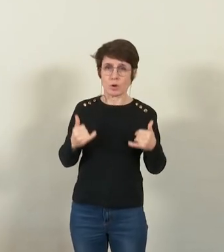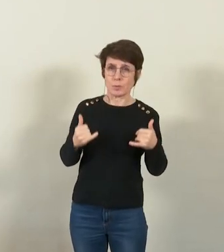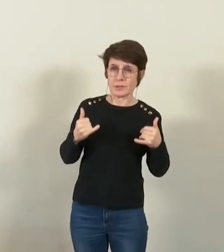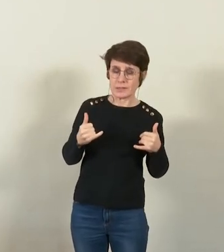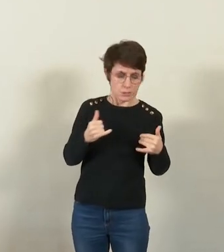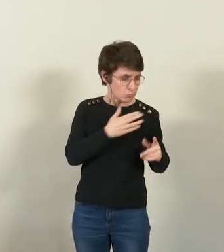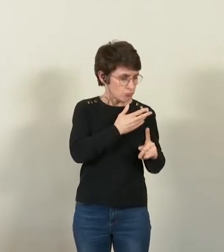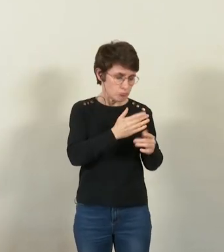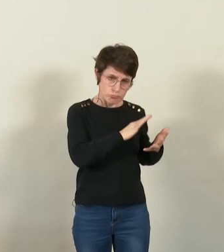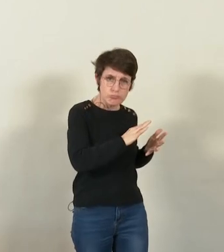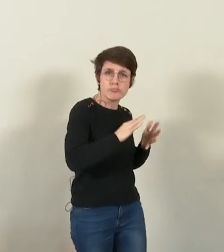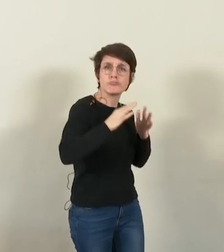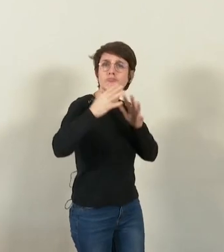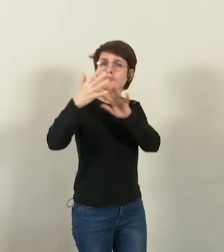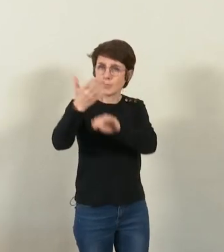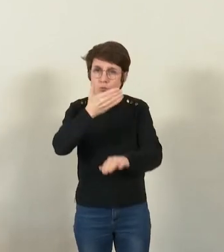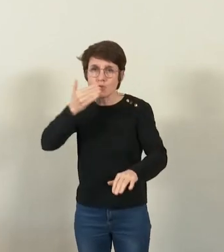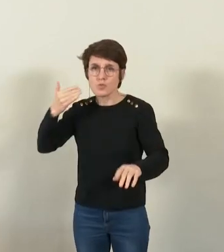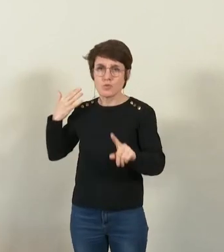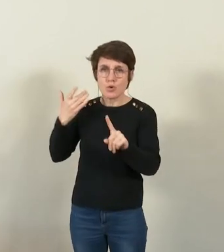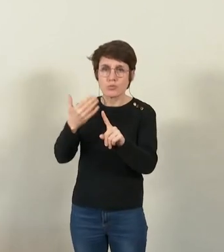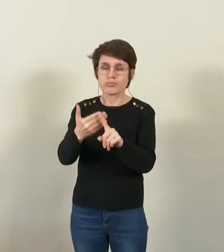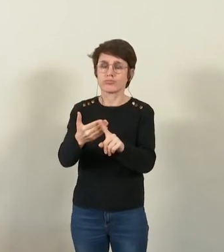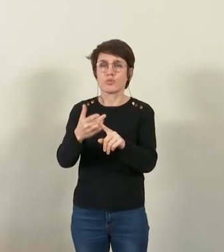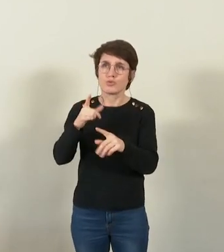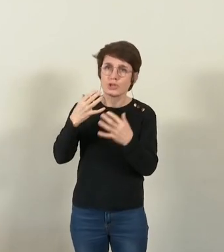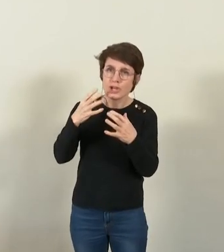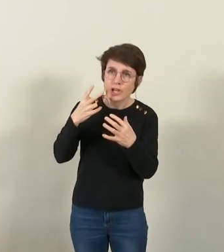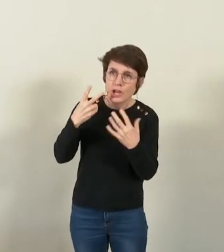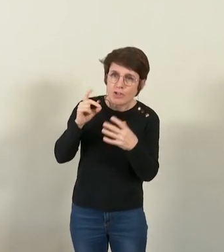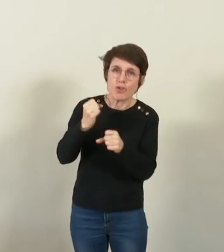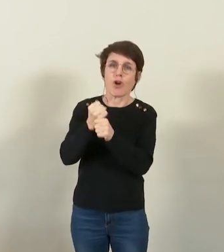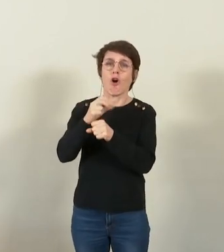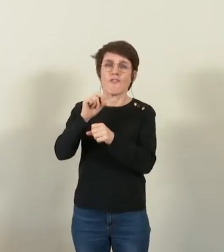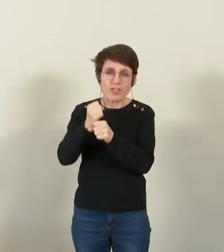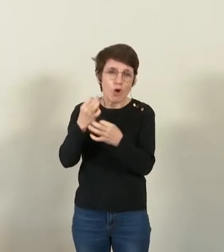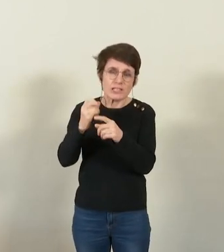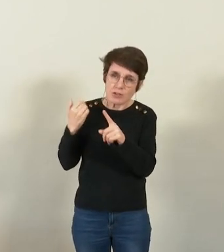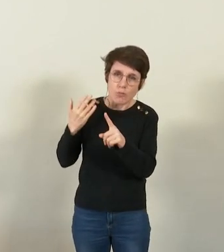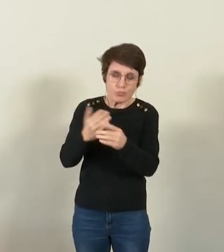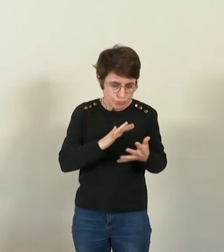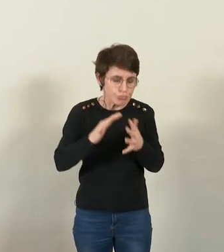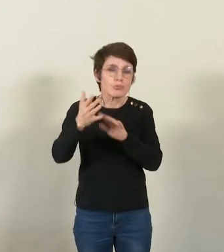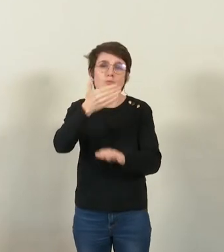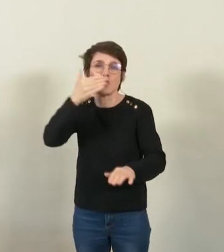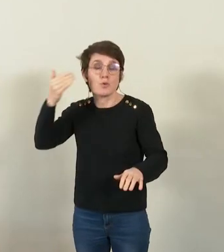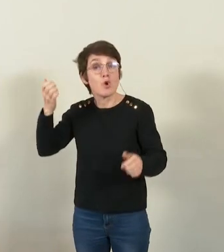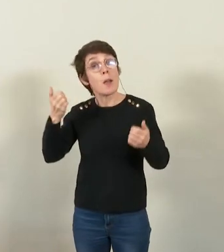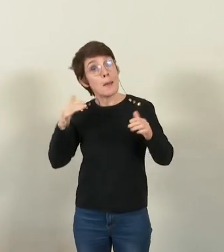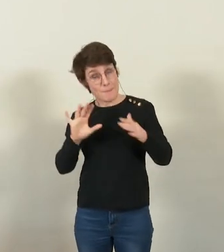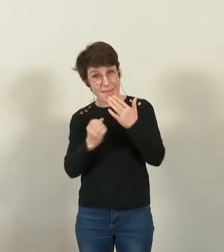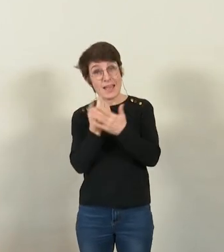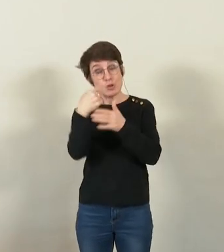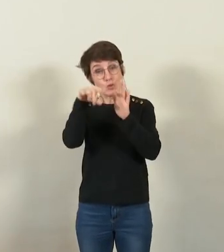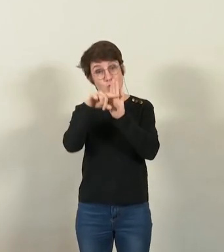plutôt améliorée dans les décennies qui viennent de s'écouler en la matière par contre cette nouvelle mesure comme il a été dit